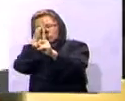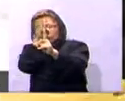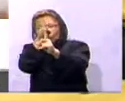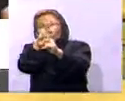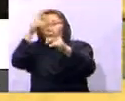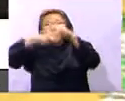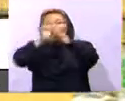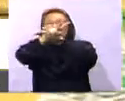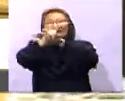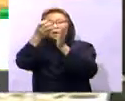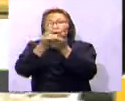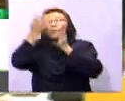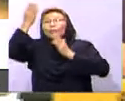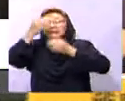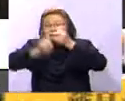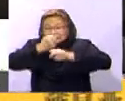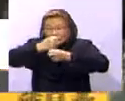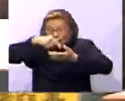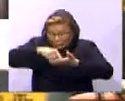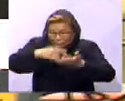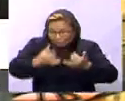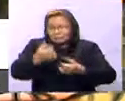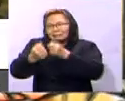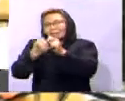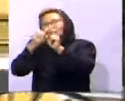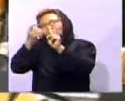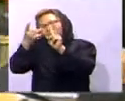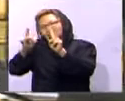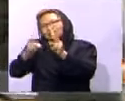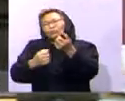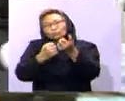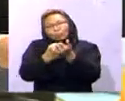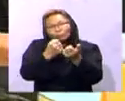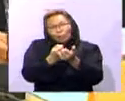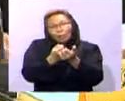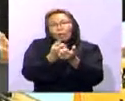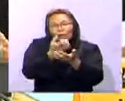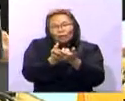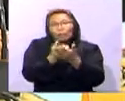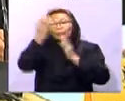prospek ekonomi negara tahun ini dan tahun depan. Ia disokong prestasi pertumbuhan ekonomi